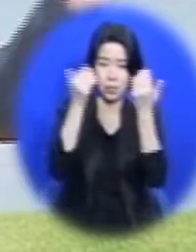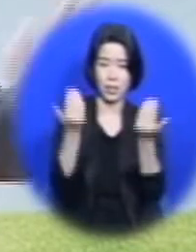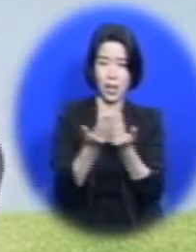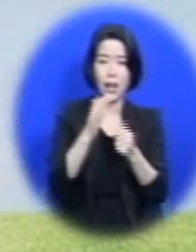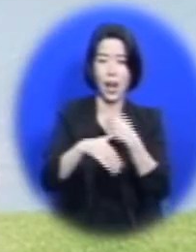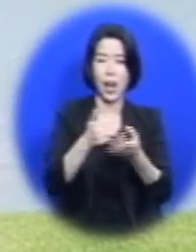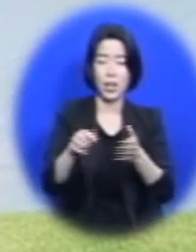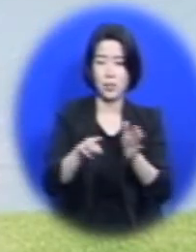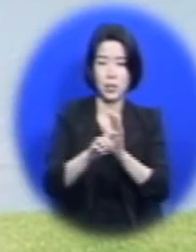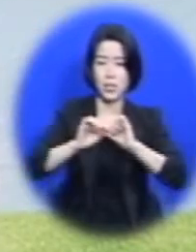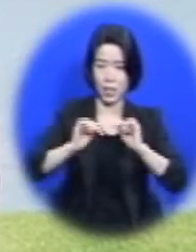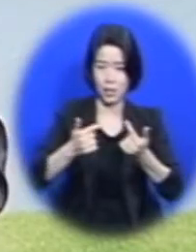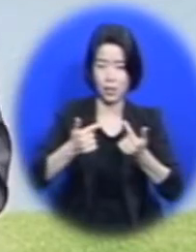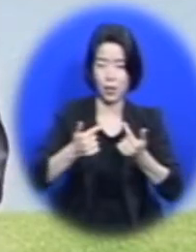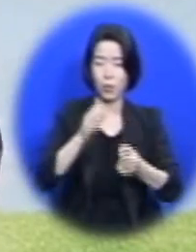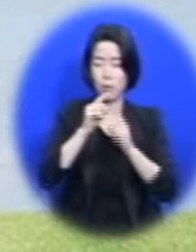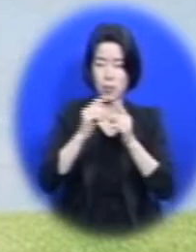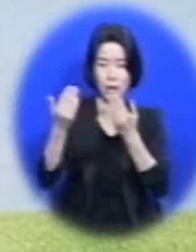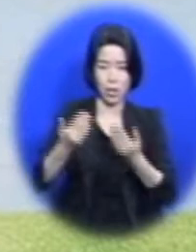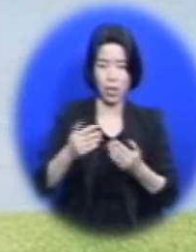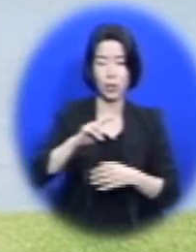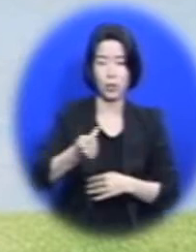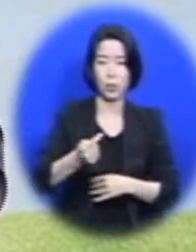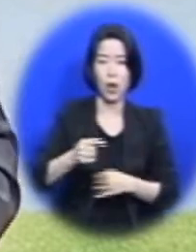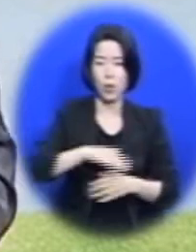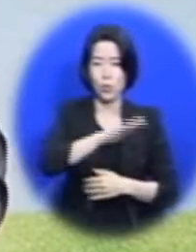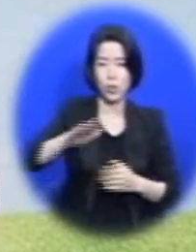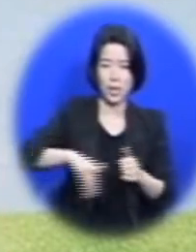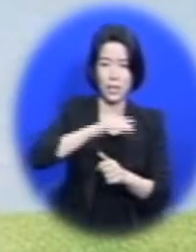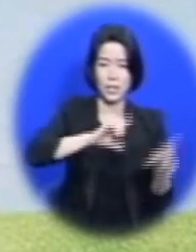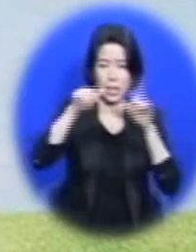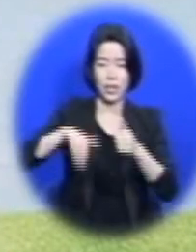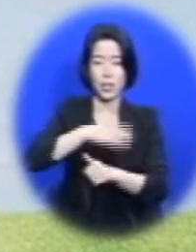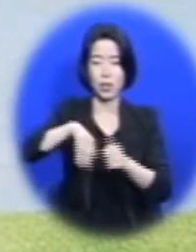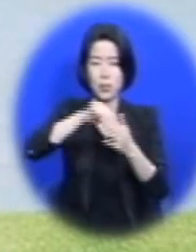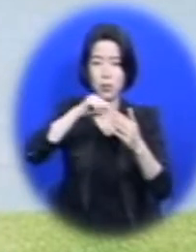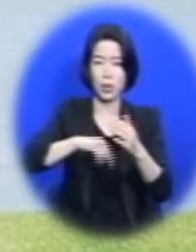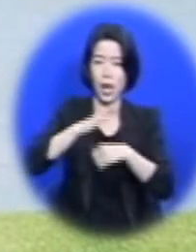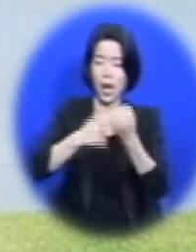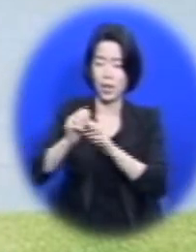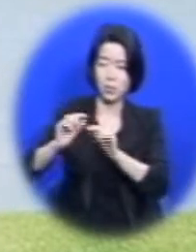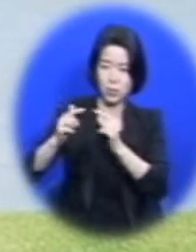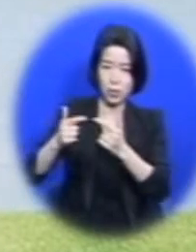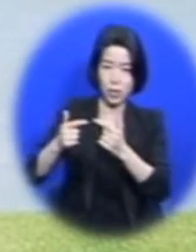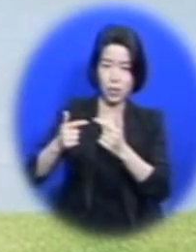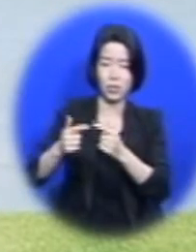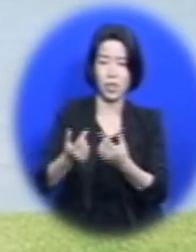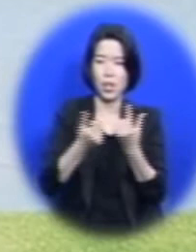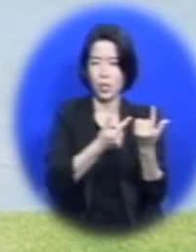하나님을 안 믿는다 그러고 그리고 우리가 살아가는 형편 속에 하나님을 부정하는 것이 그냥 풍조라고